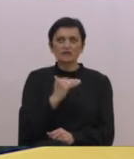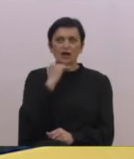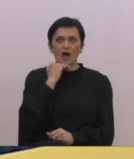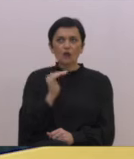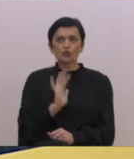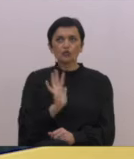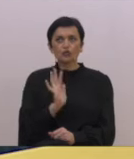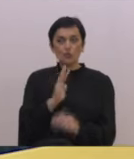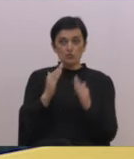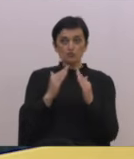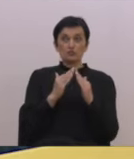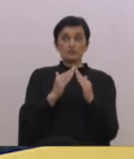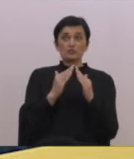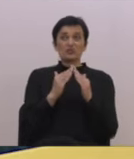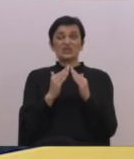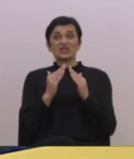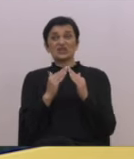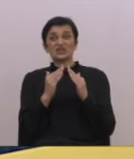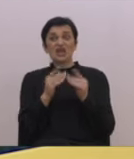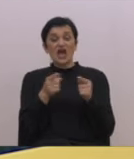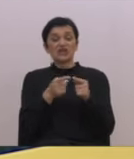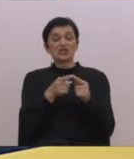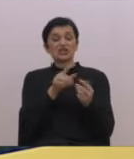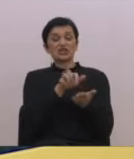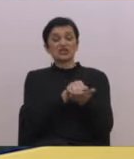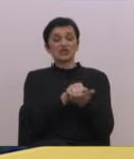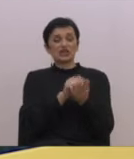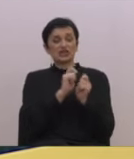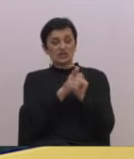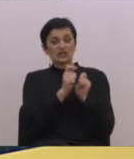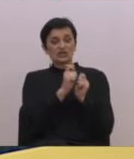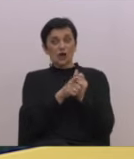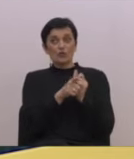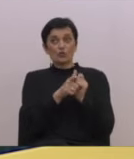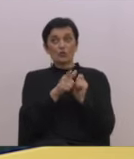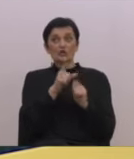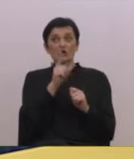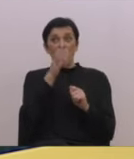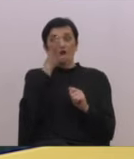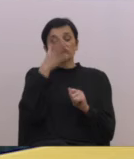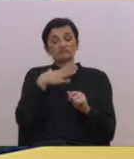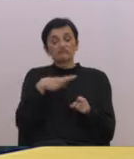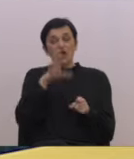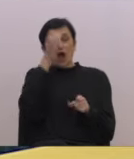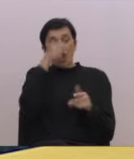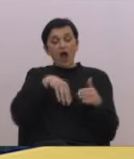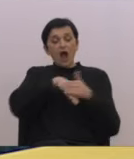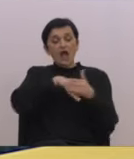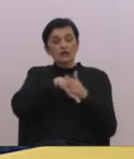ყოფდით ბიმისთვის, რომ ბინა იქირაონ და მეტწილად სწორედ აკადემიურის აღება